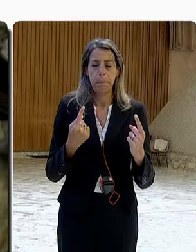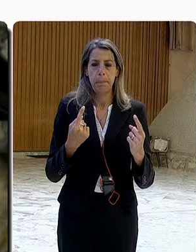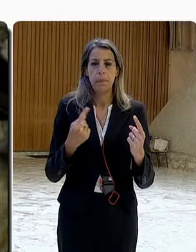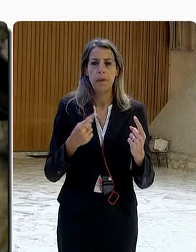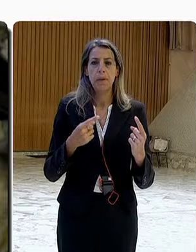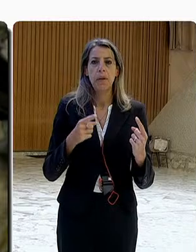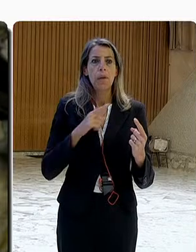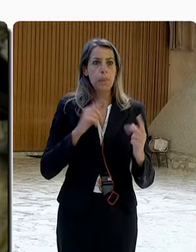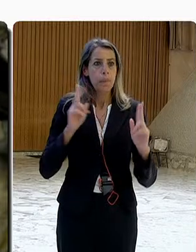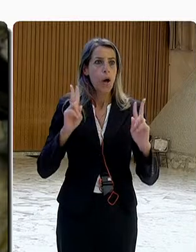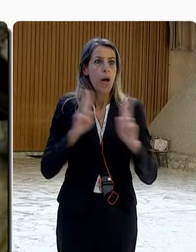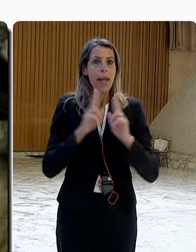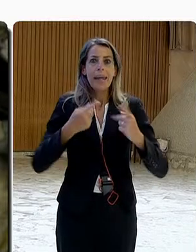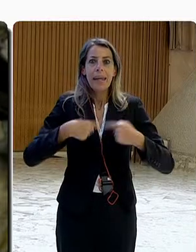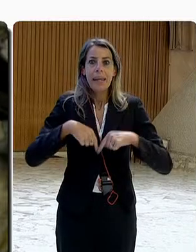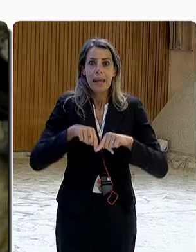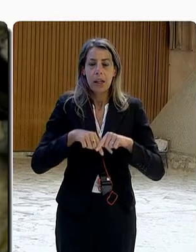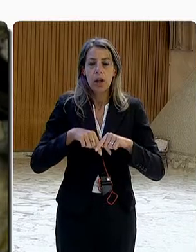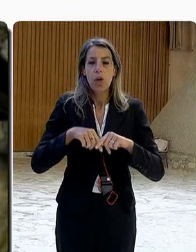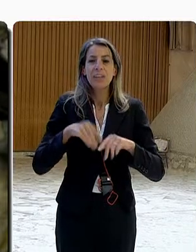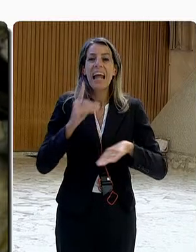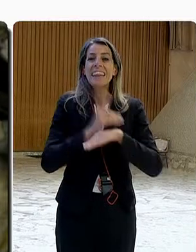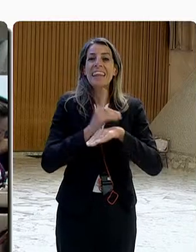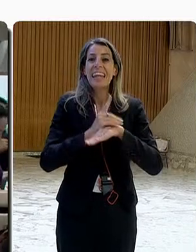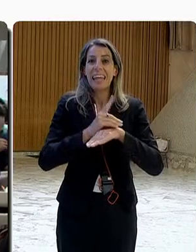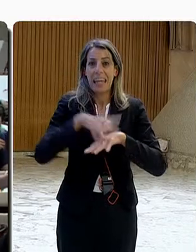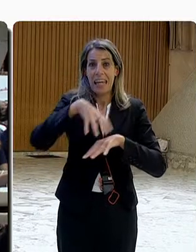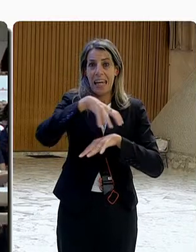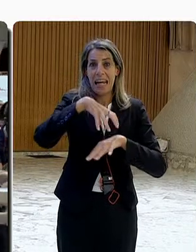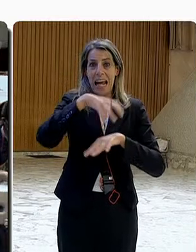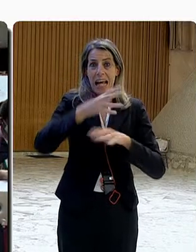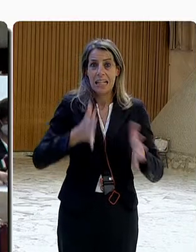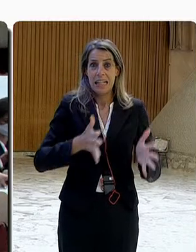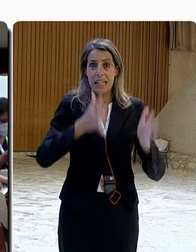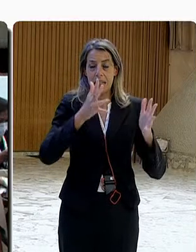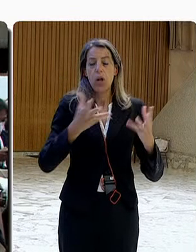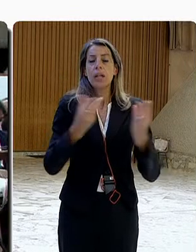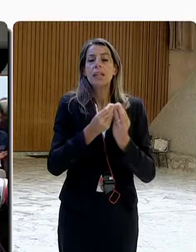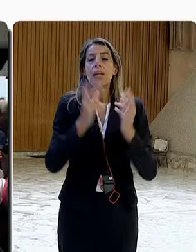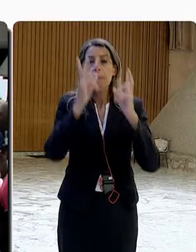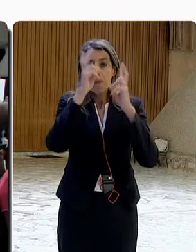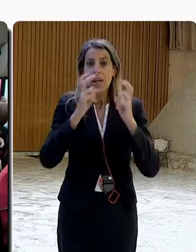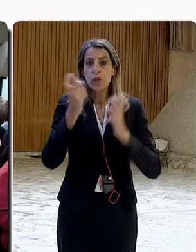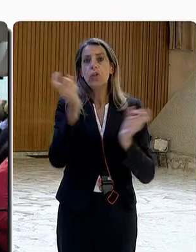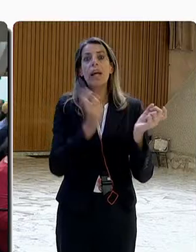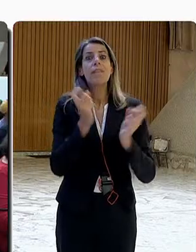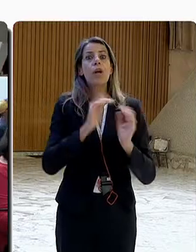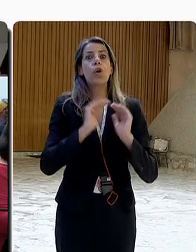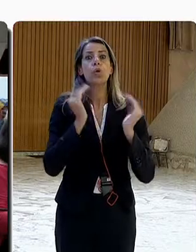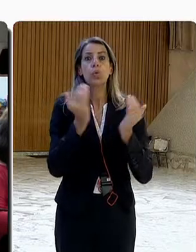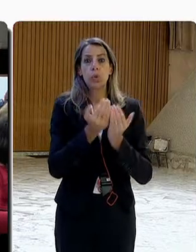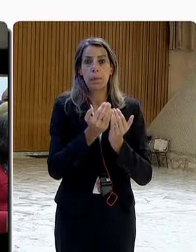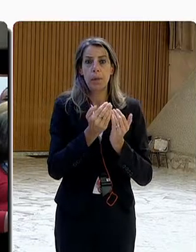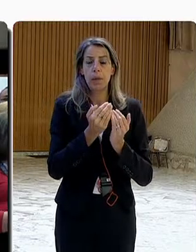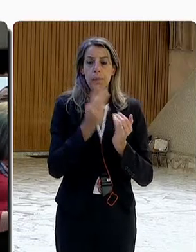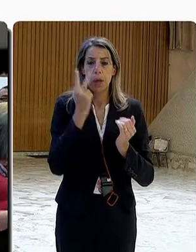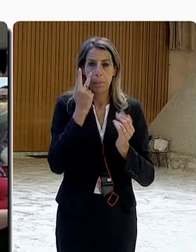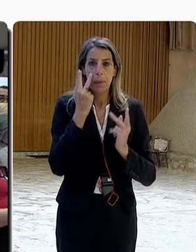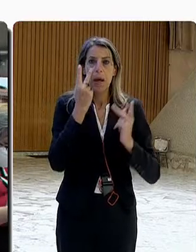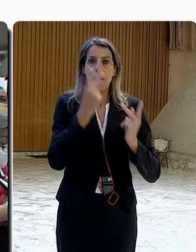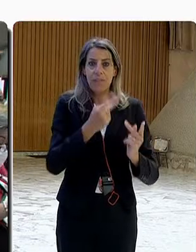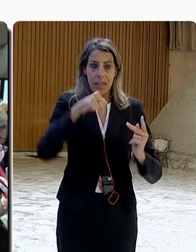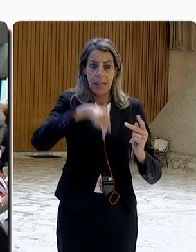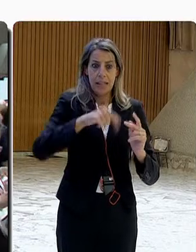dai nostri incontri in dicastero con i vescovi di tutto il mondo nelle visite ad